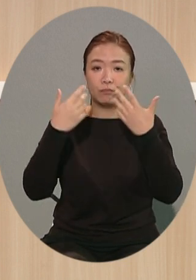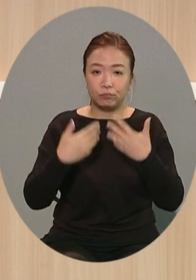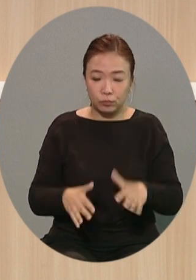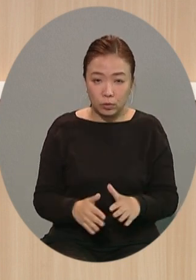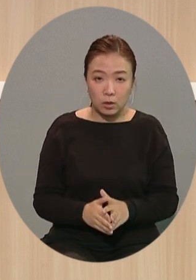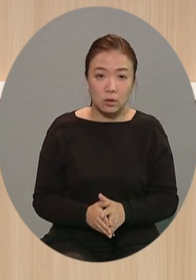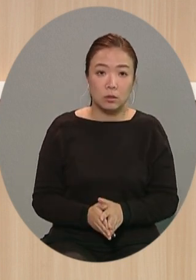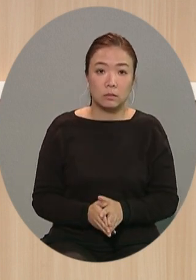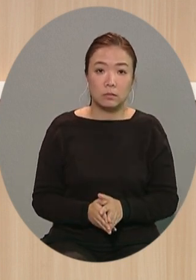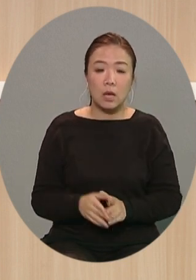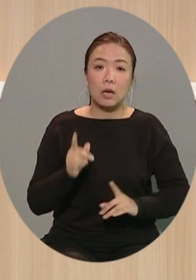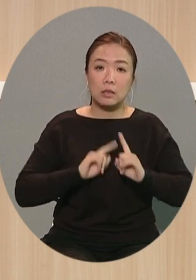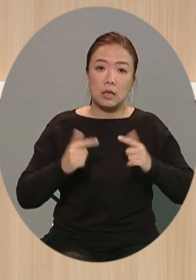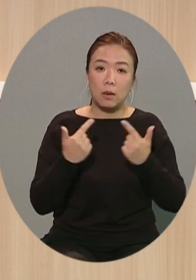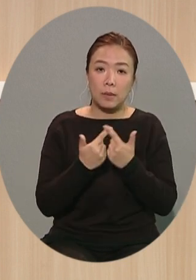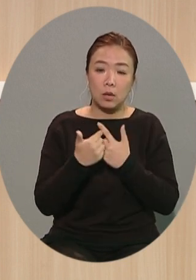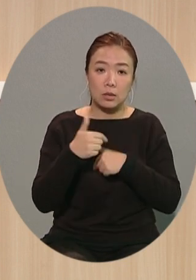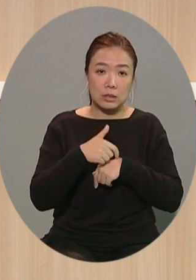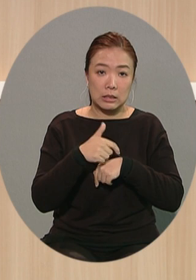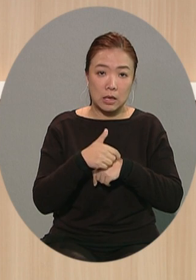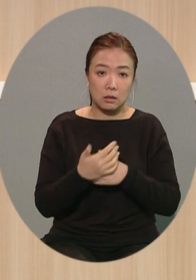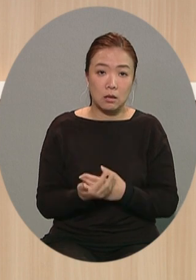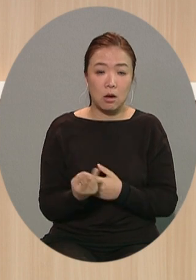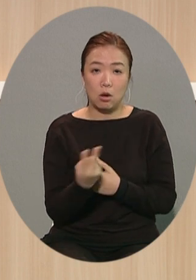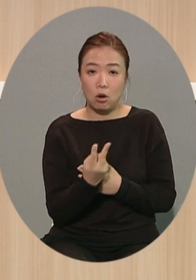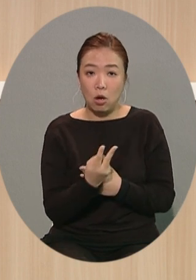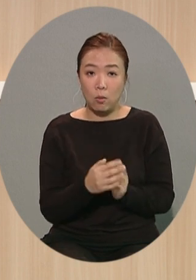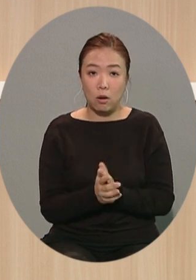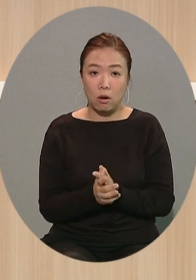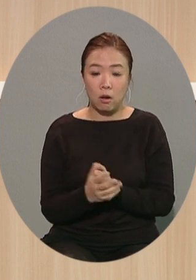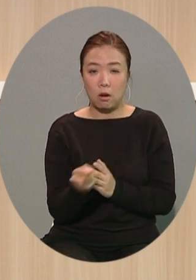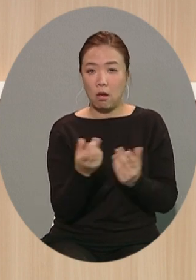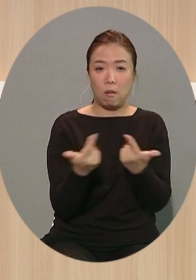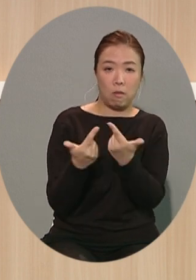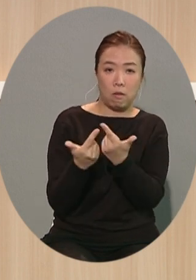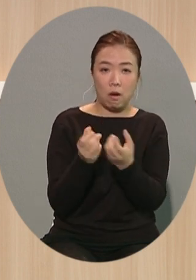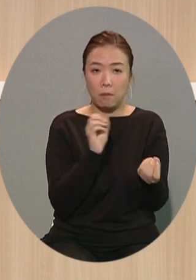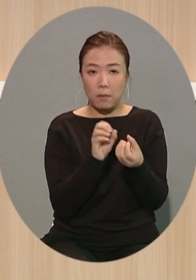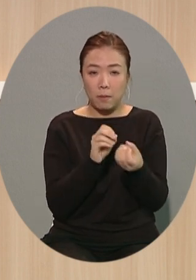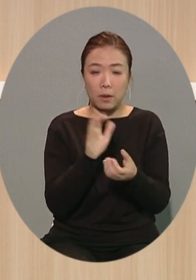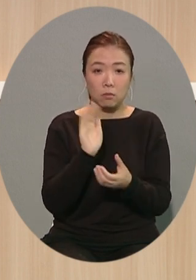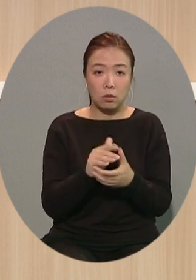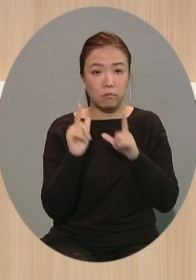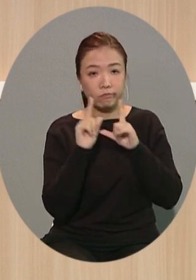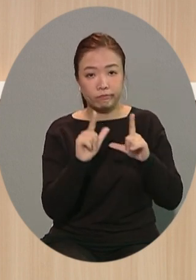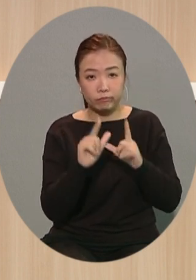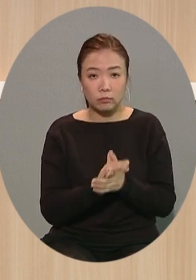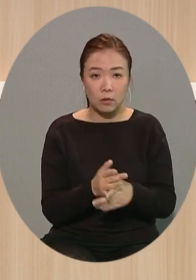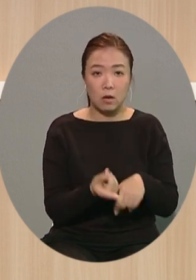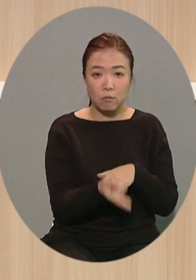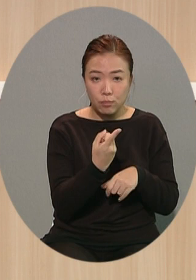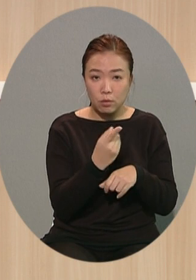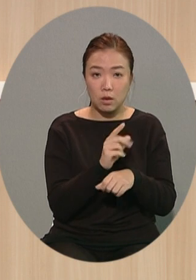係自由辯論嘅環節啦。兩位咧就可以互相質詢、互相提問、互相回應嘅。每人